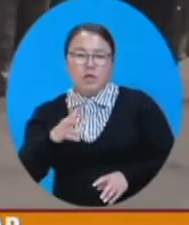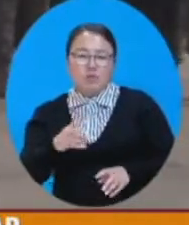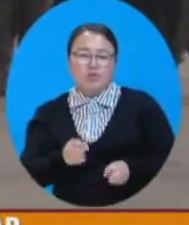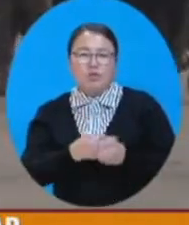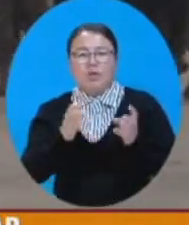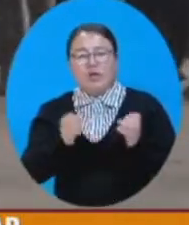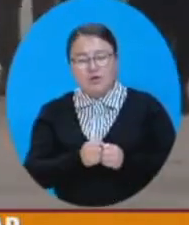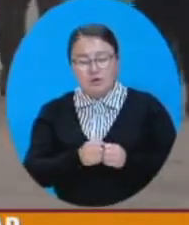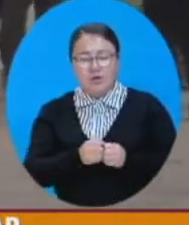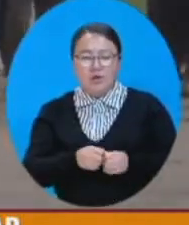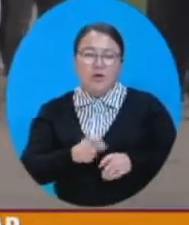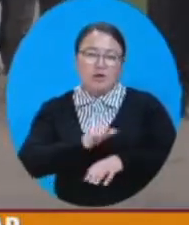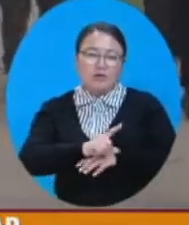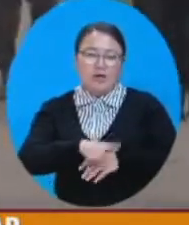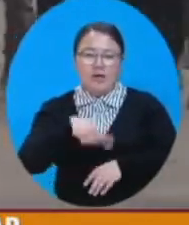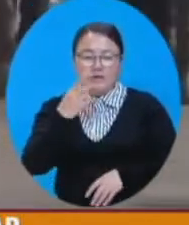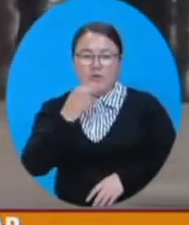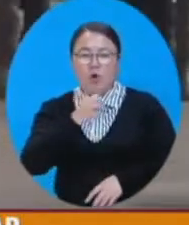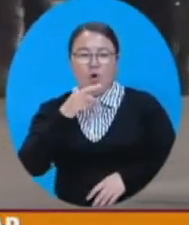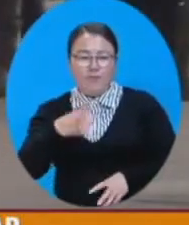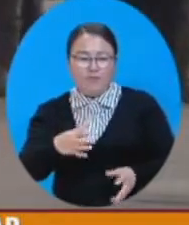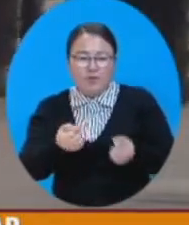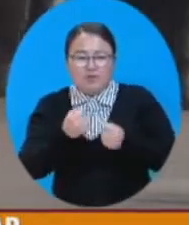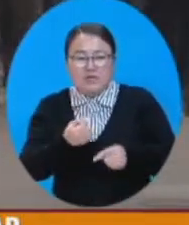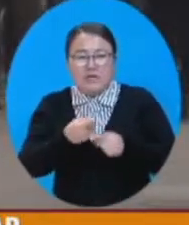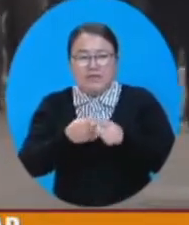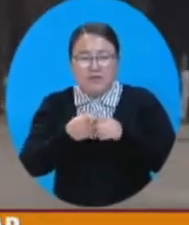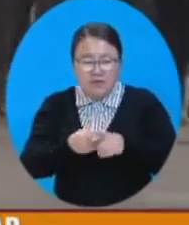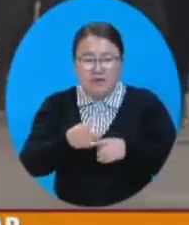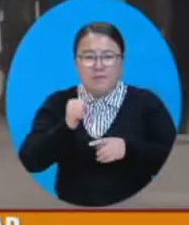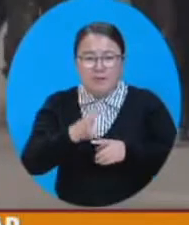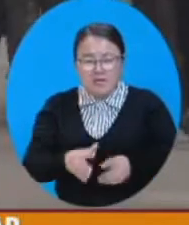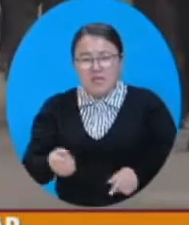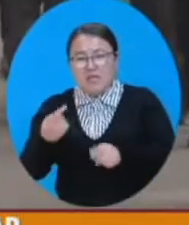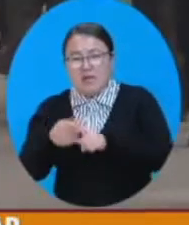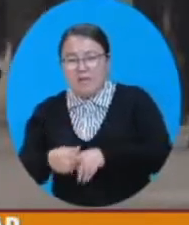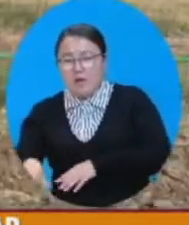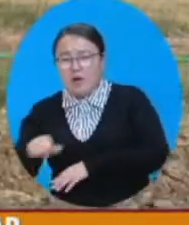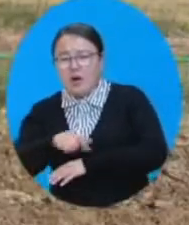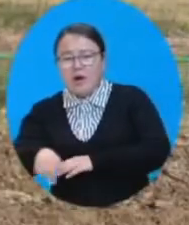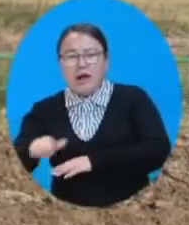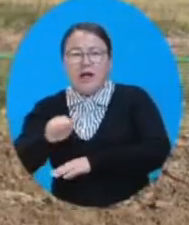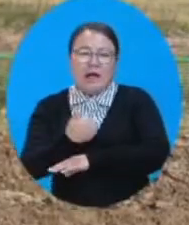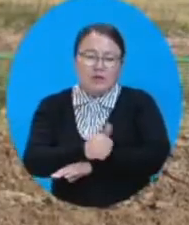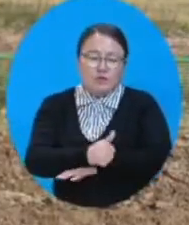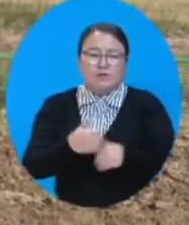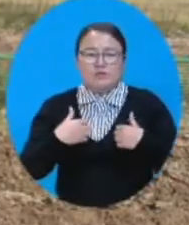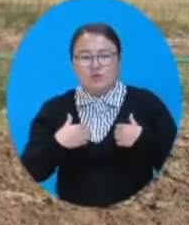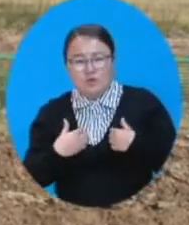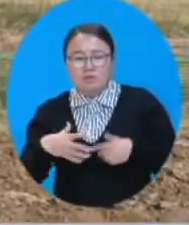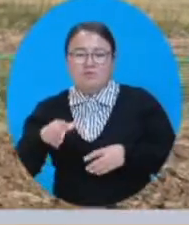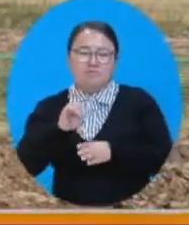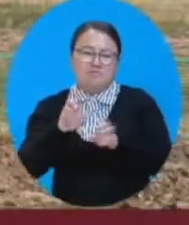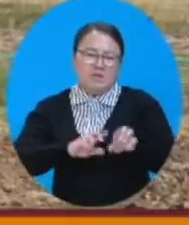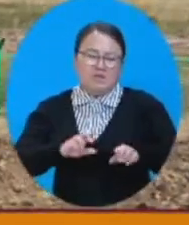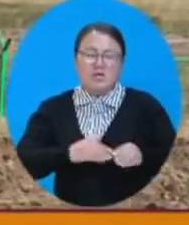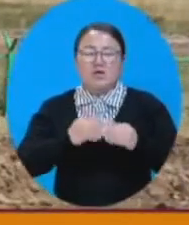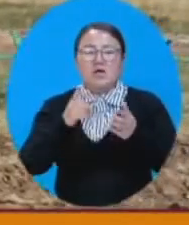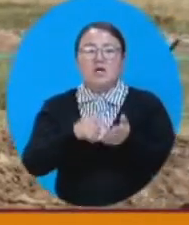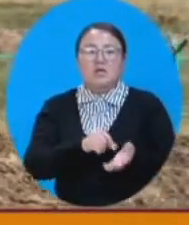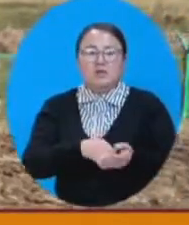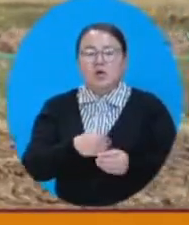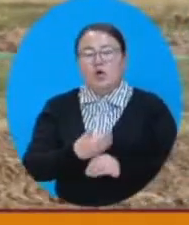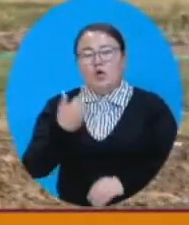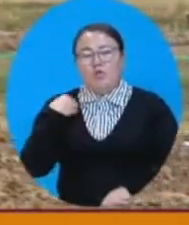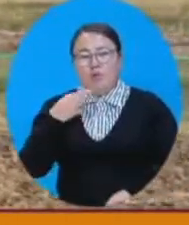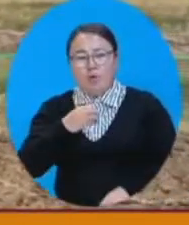экспортлох боломж ч байгаа юм а. Нөгөө талд дан ганц бомбын нэвтрэх хүчин чадлыг нэмэгдүүлэхээс гадна бомбын хил орчмын аялал жуулчлал бизнесийг хөгжүүлэх шаардлагатай.